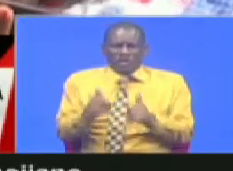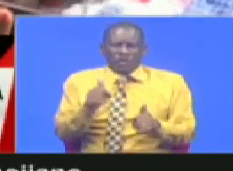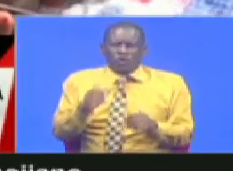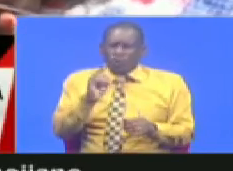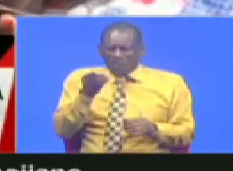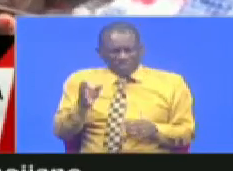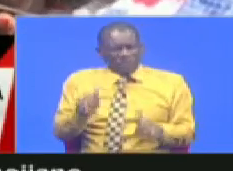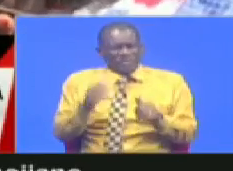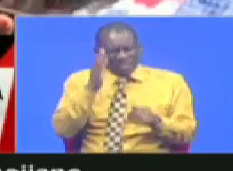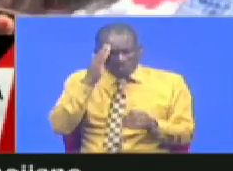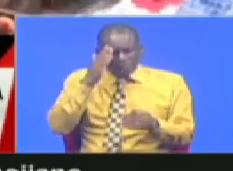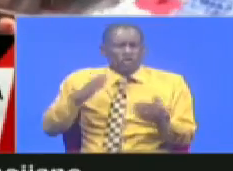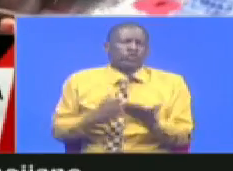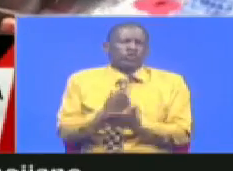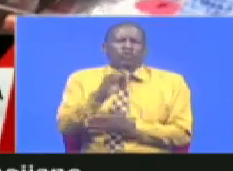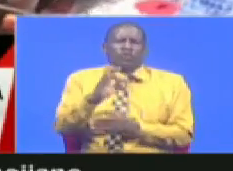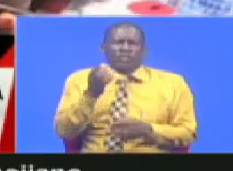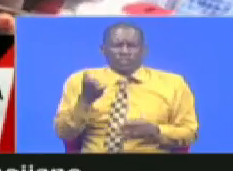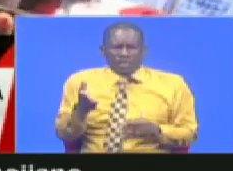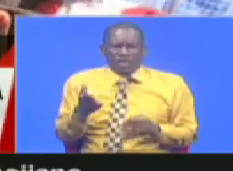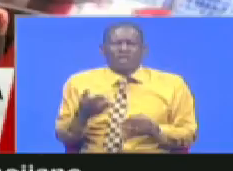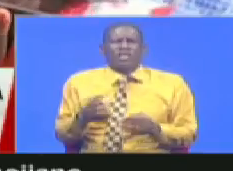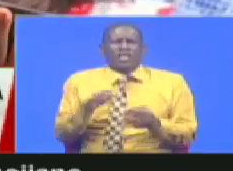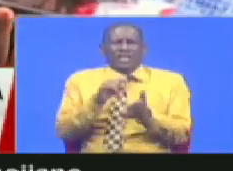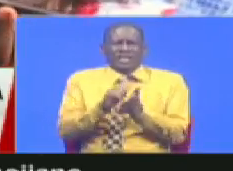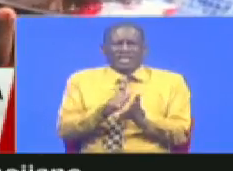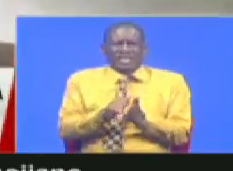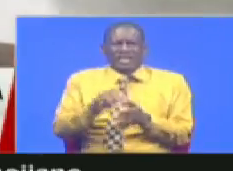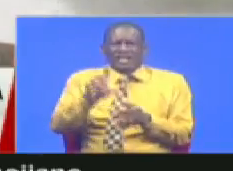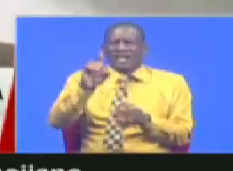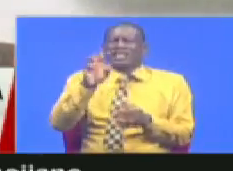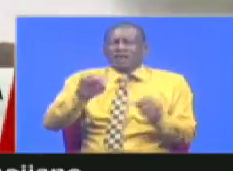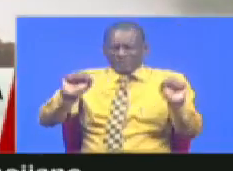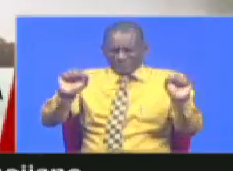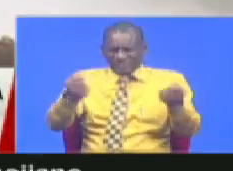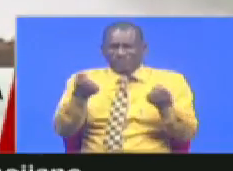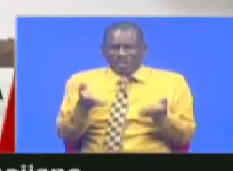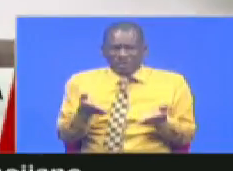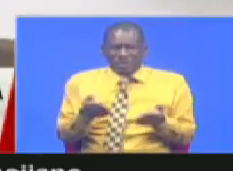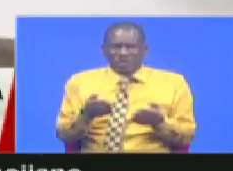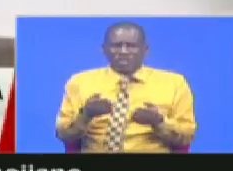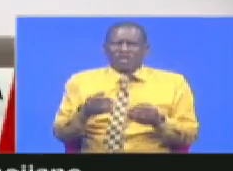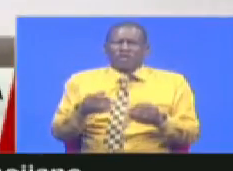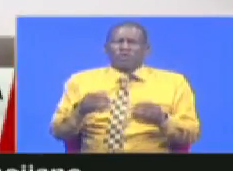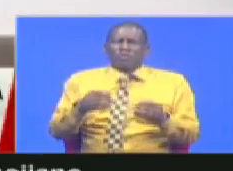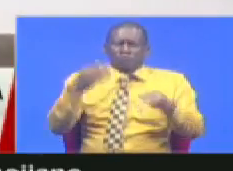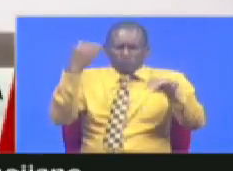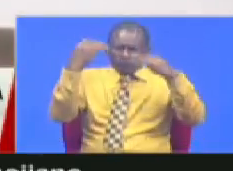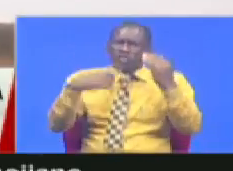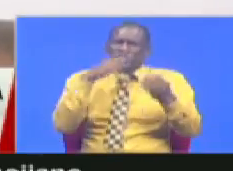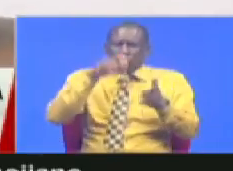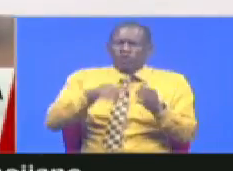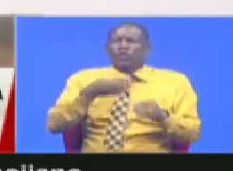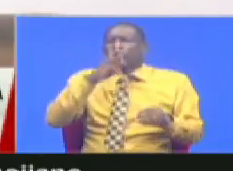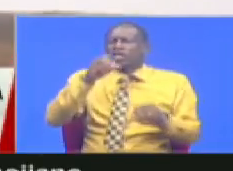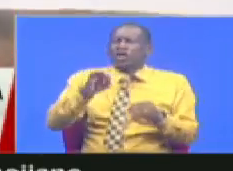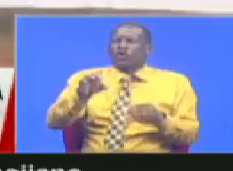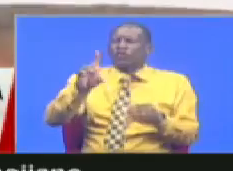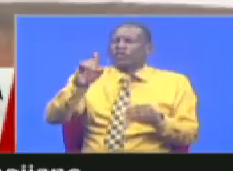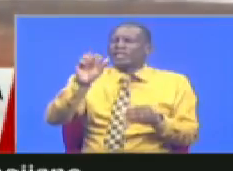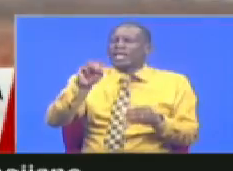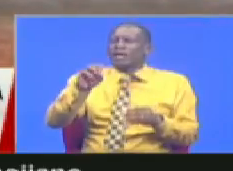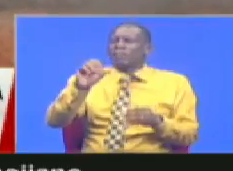been assured and we want to stick to that is that the dam is safe. Wataalamu wanasisitiza kwamba maji ya bwawa la Ndakaini sio